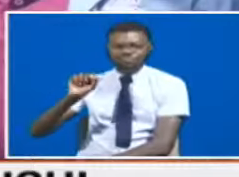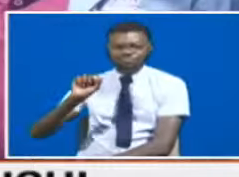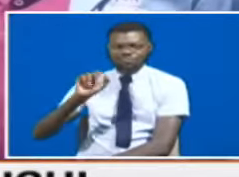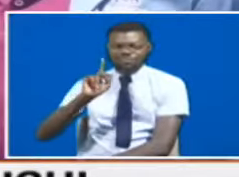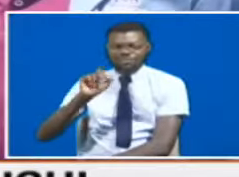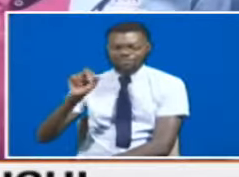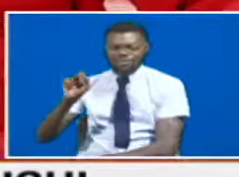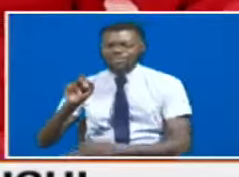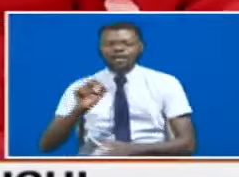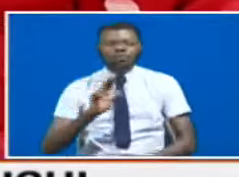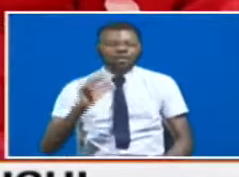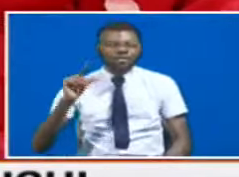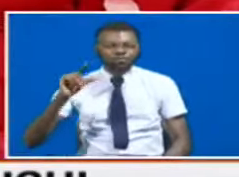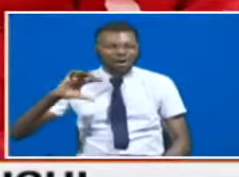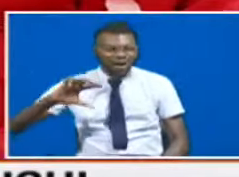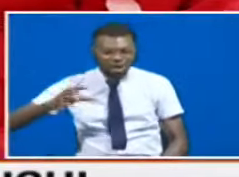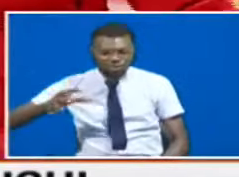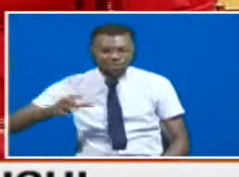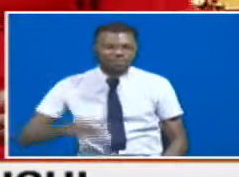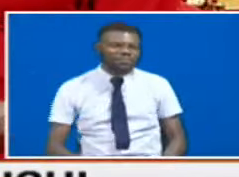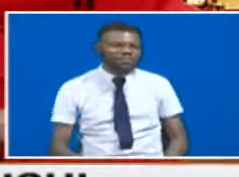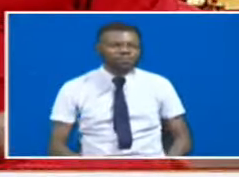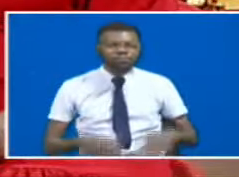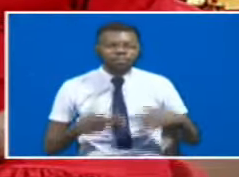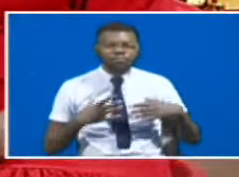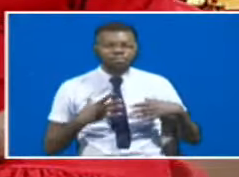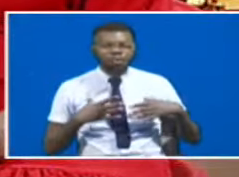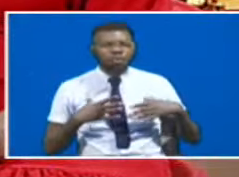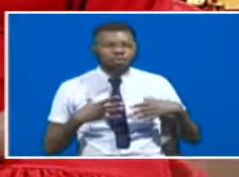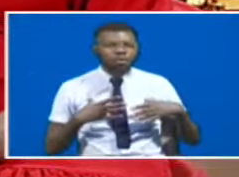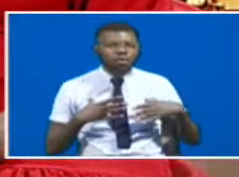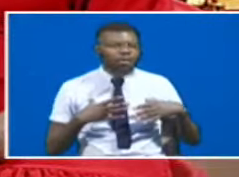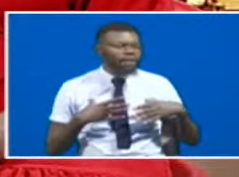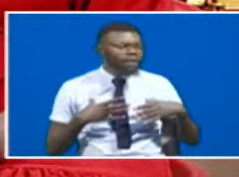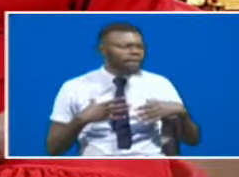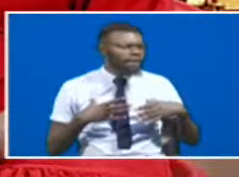Zaidi ya watu 5 wameripotiwa kufariki baada ya